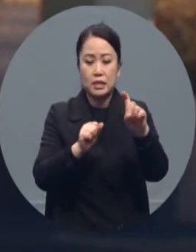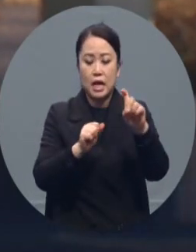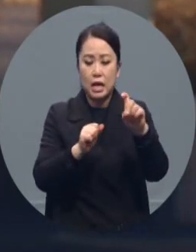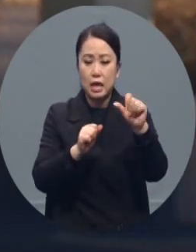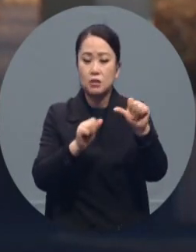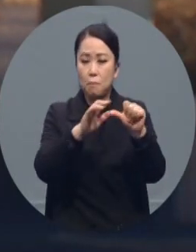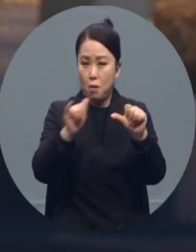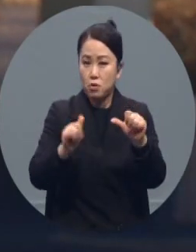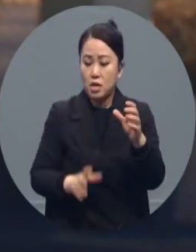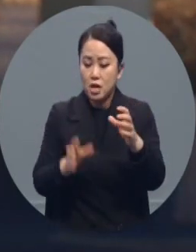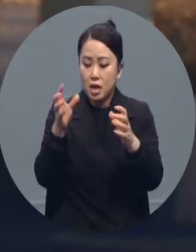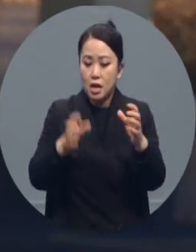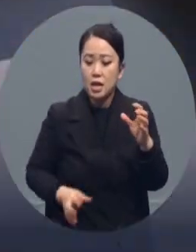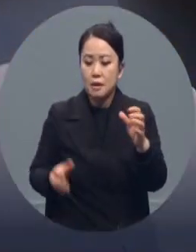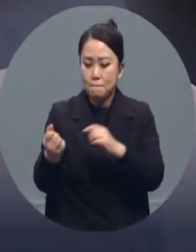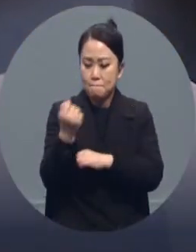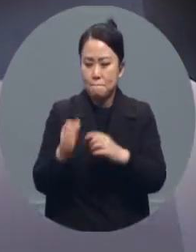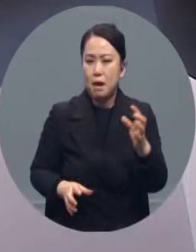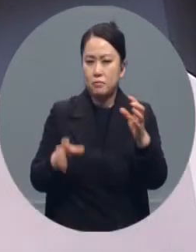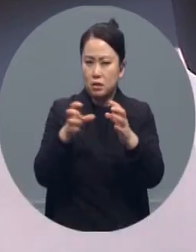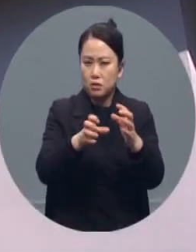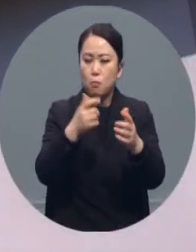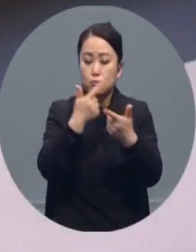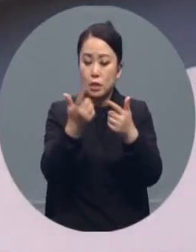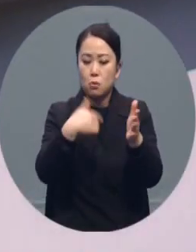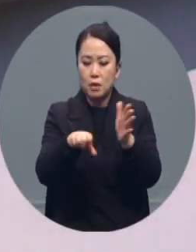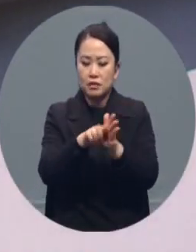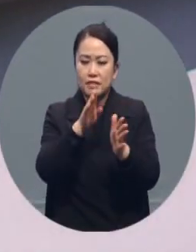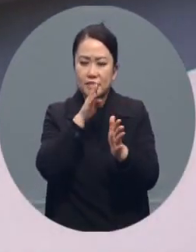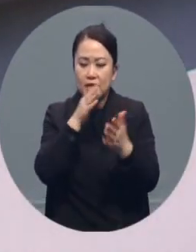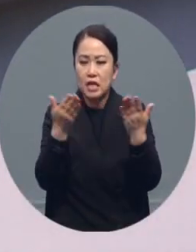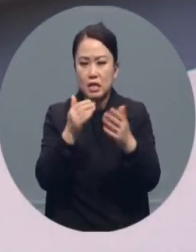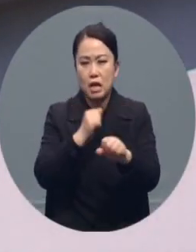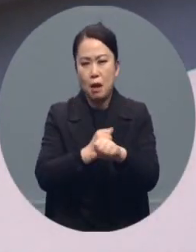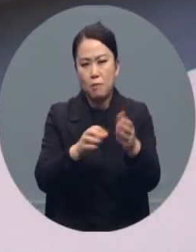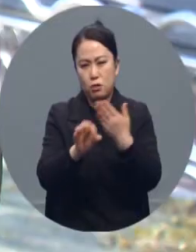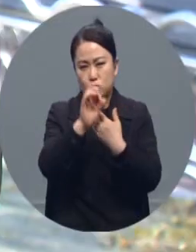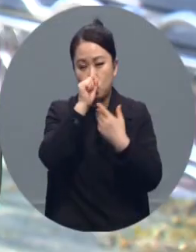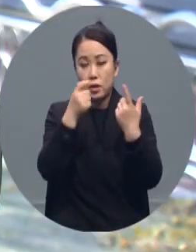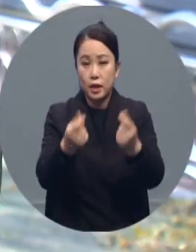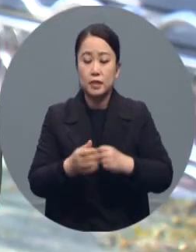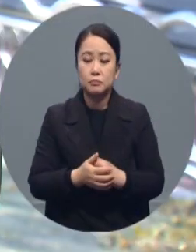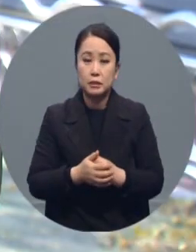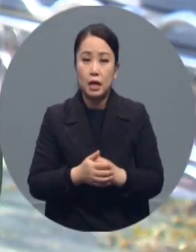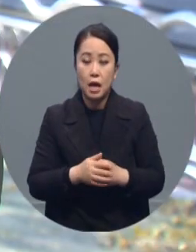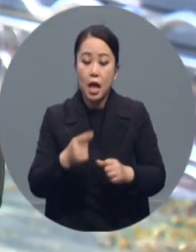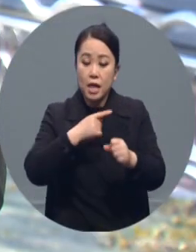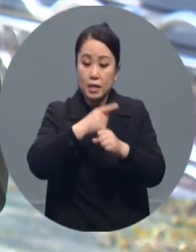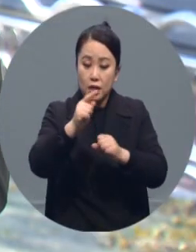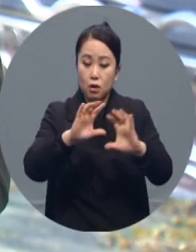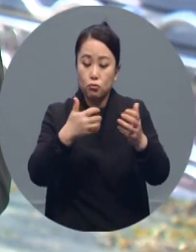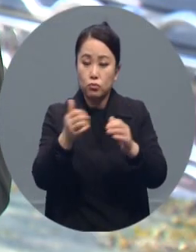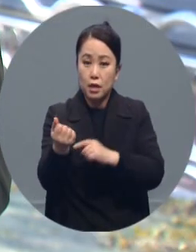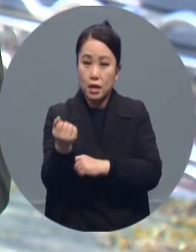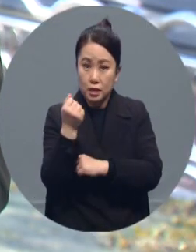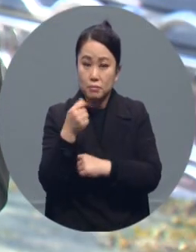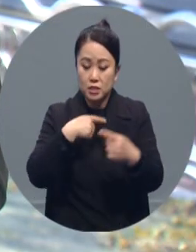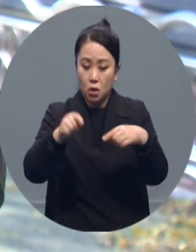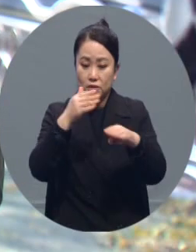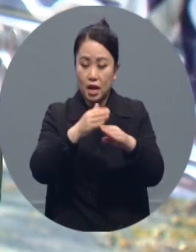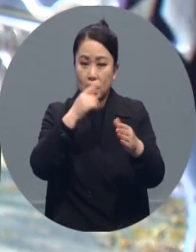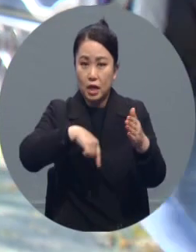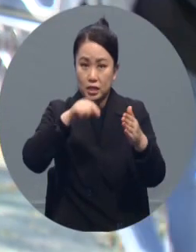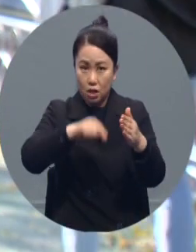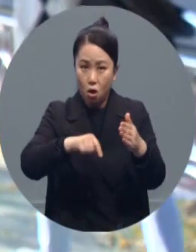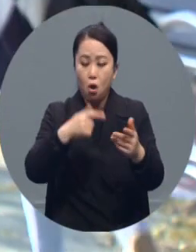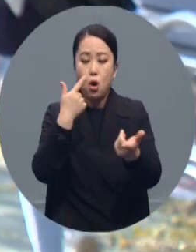부산을 위하여서 실질적인 일을 해주기를 바라고 있습니다. 내년도 국민의힘 전당대회에서 부산 중진들의 당 중심부 진입